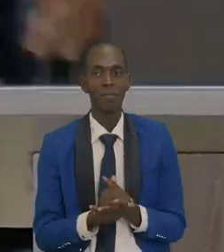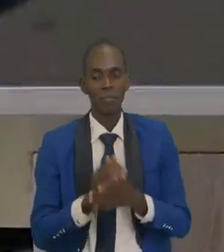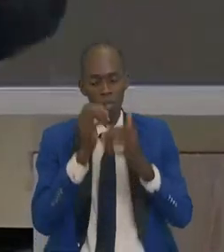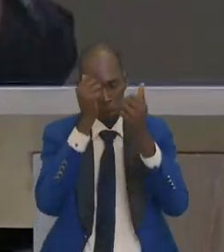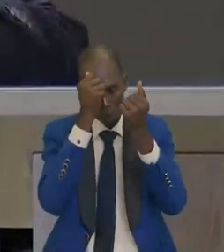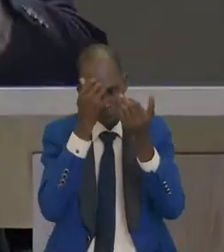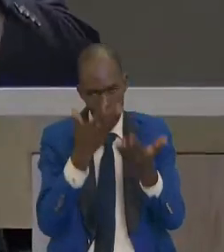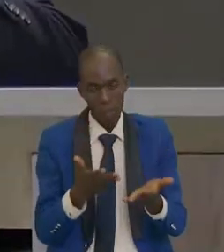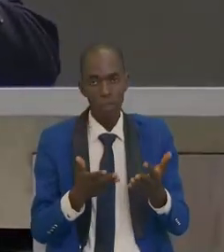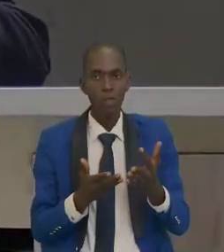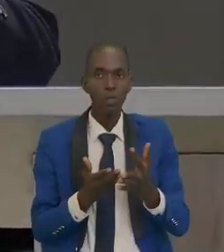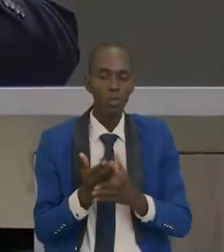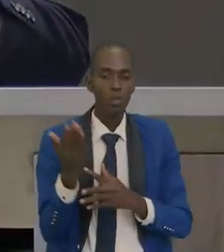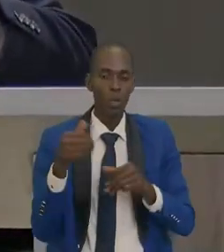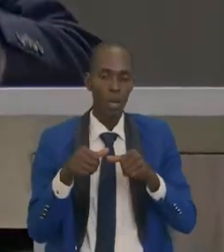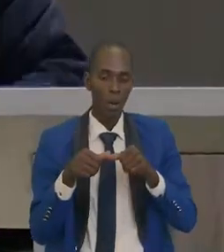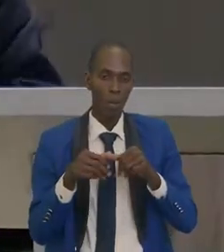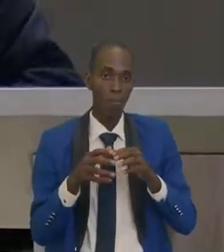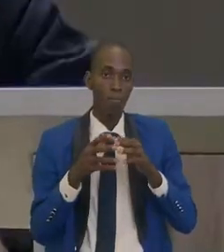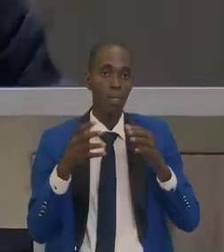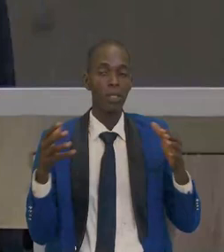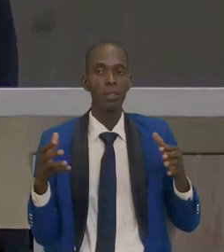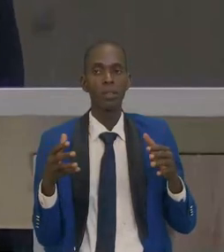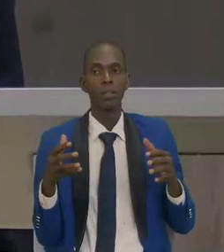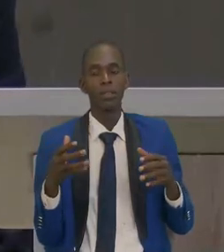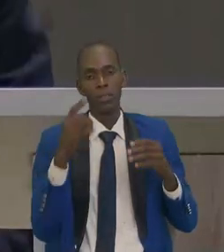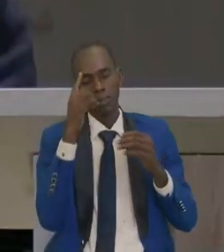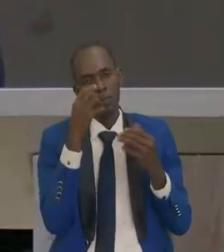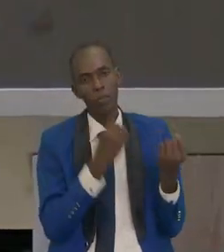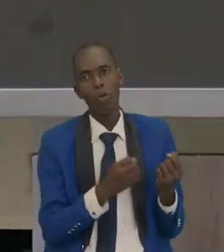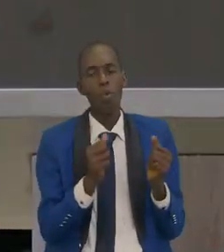Obéis par la foi permanente sans broncher.